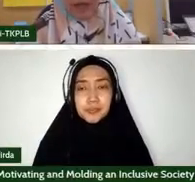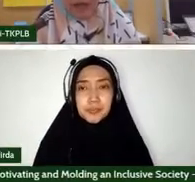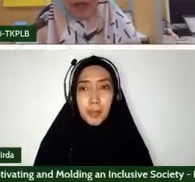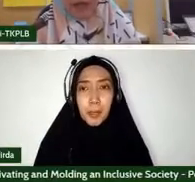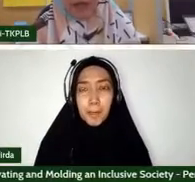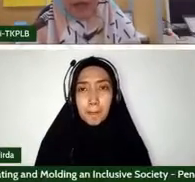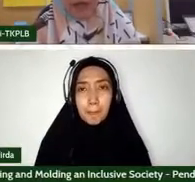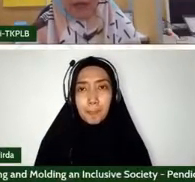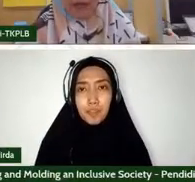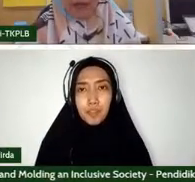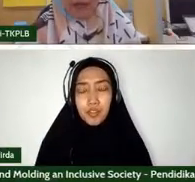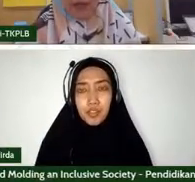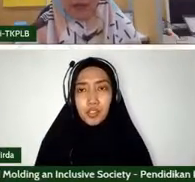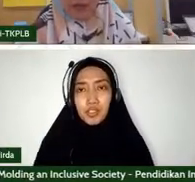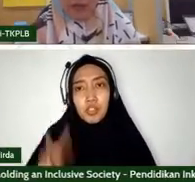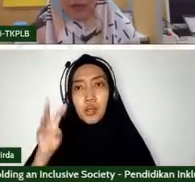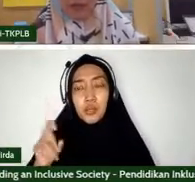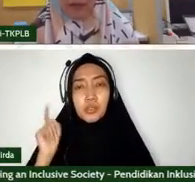Apakah harus ada